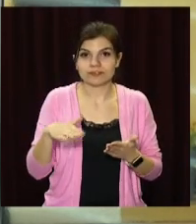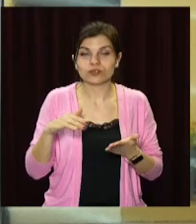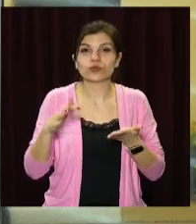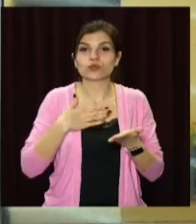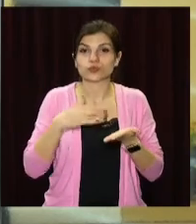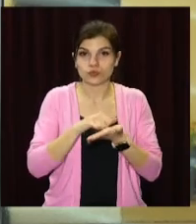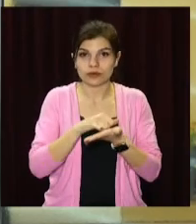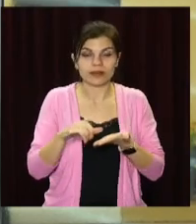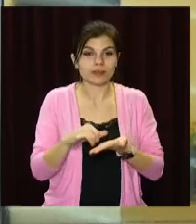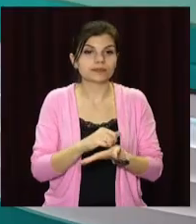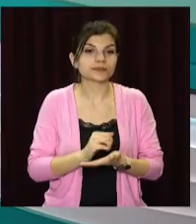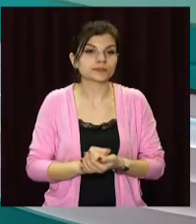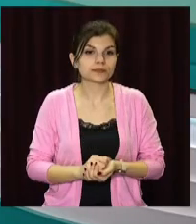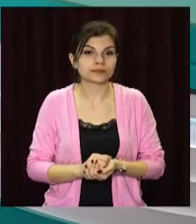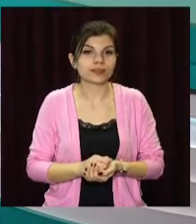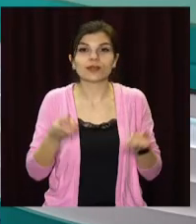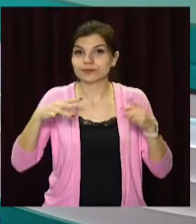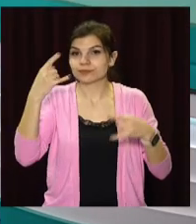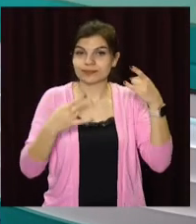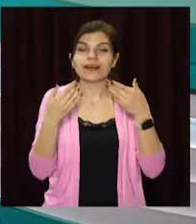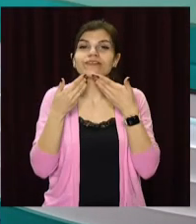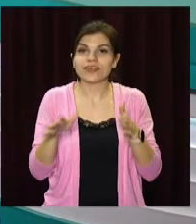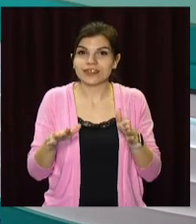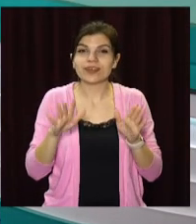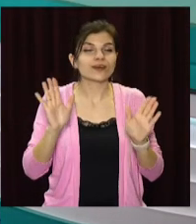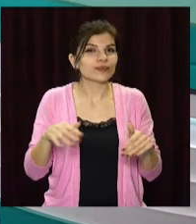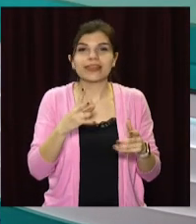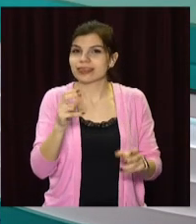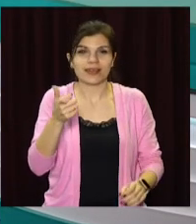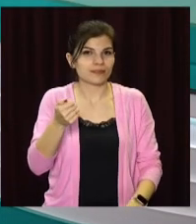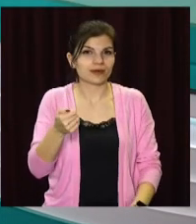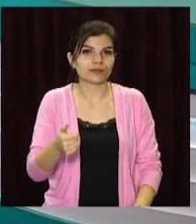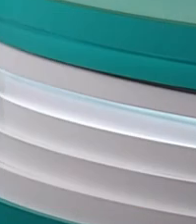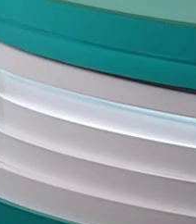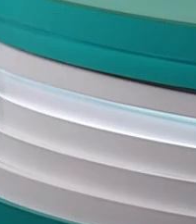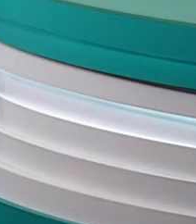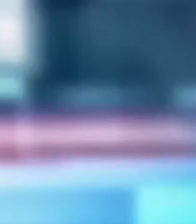і на нашому YouTube-каналі. Залишайтесь відкритим і не перемикайте.